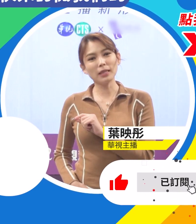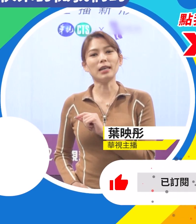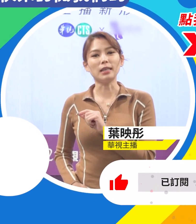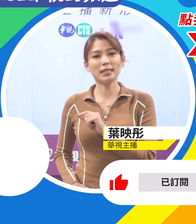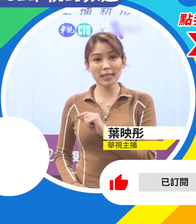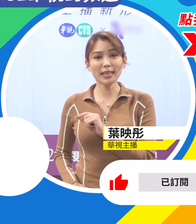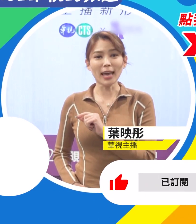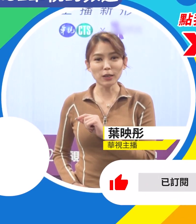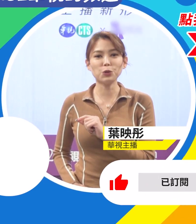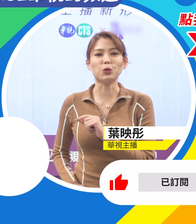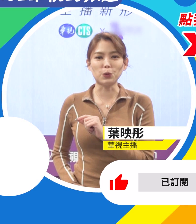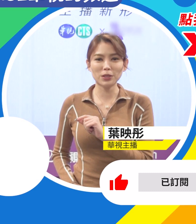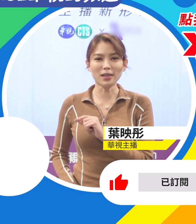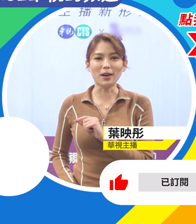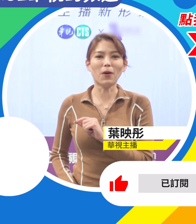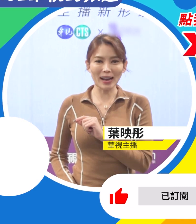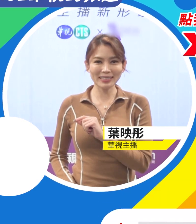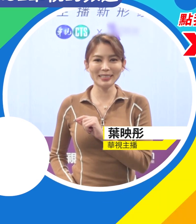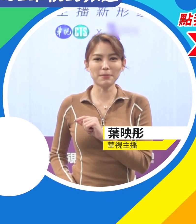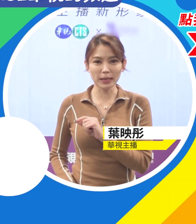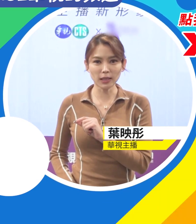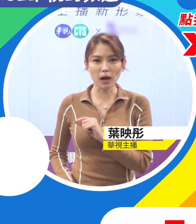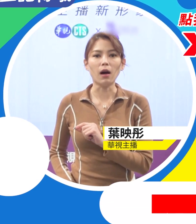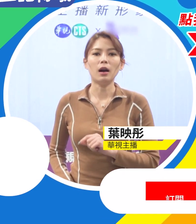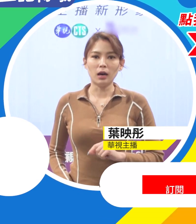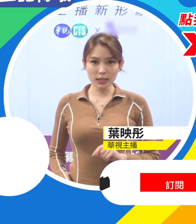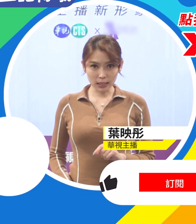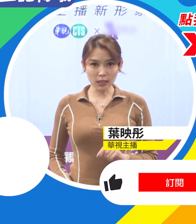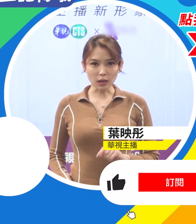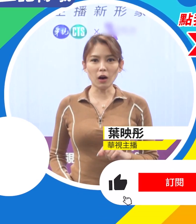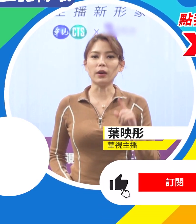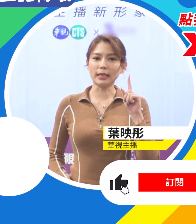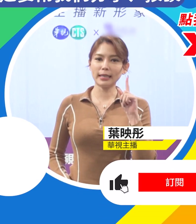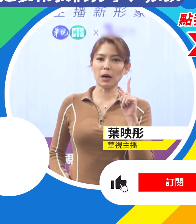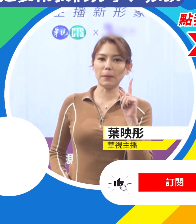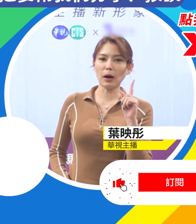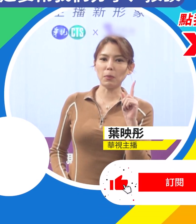我们的 CH52华视的频道，而且